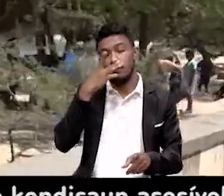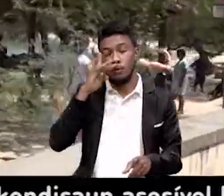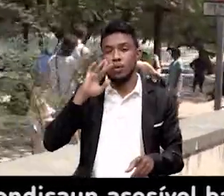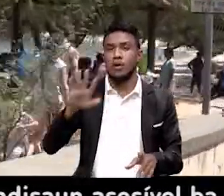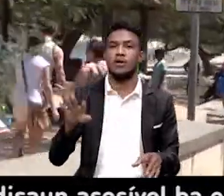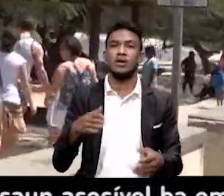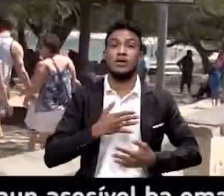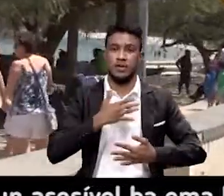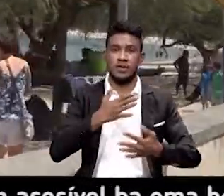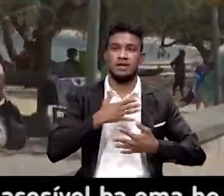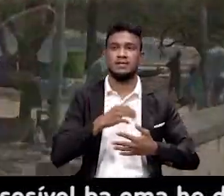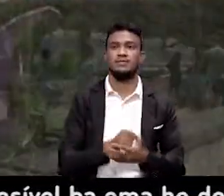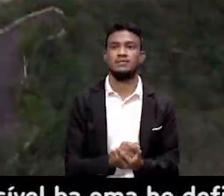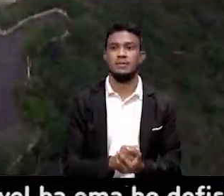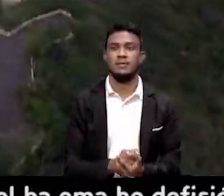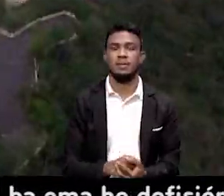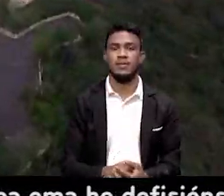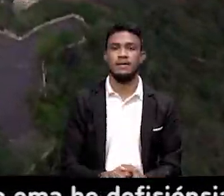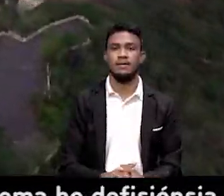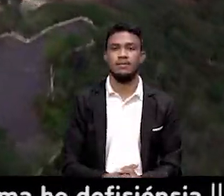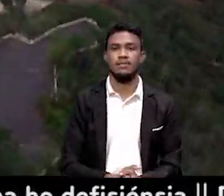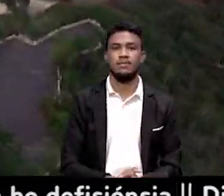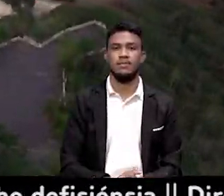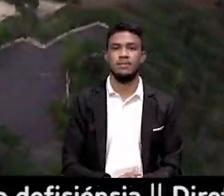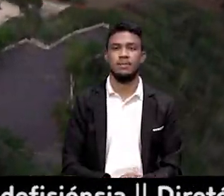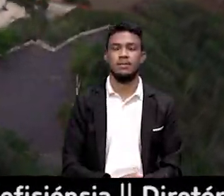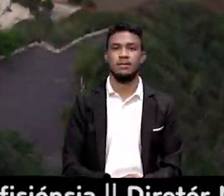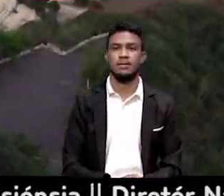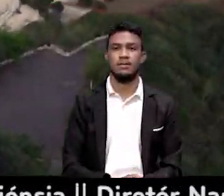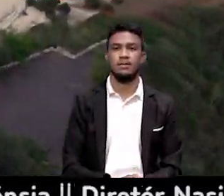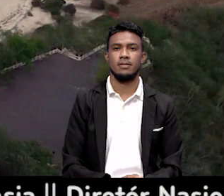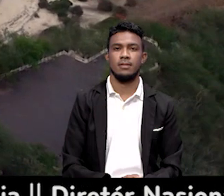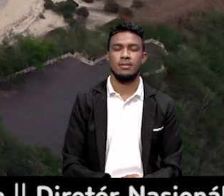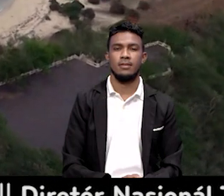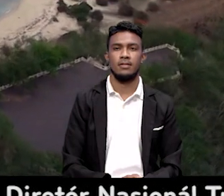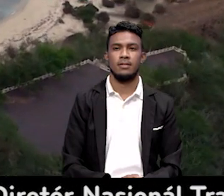lemorai trolta zahavana Zacinto Fuca, ZML.